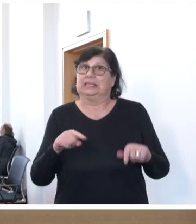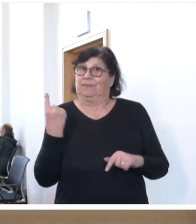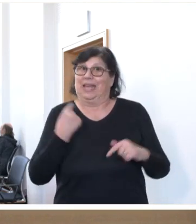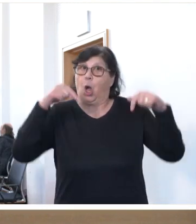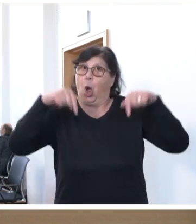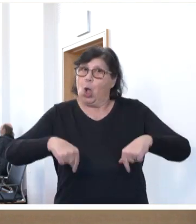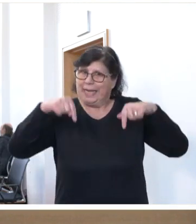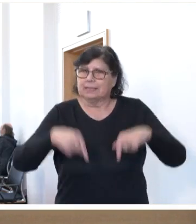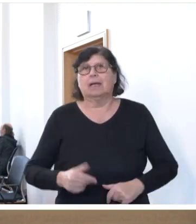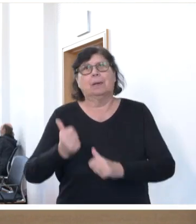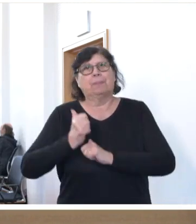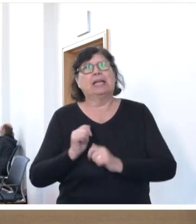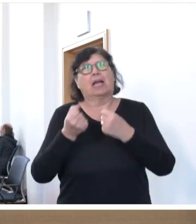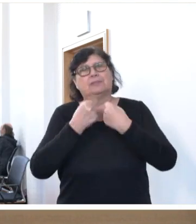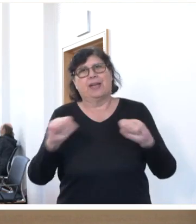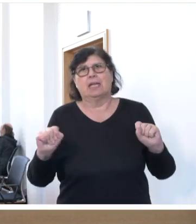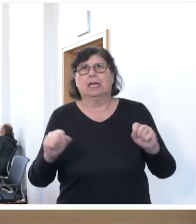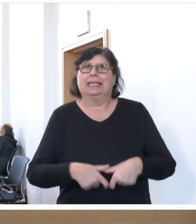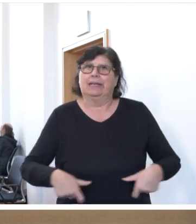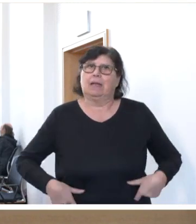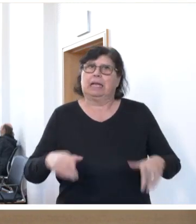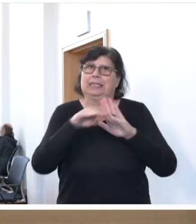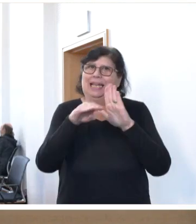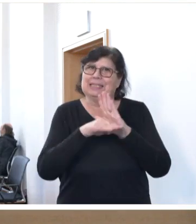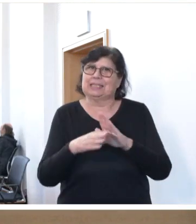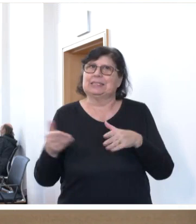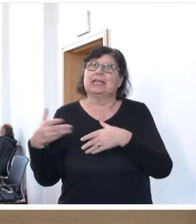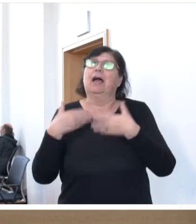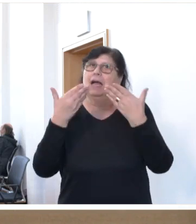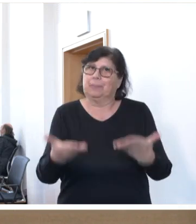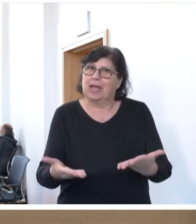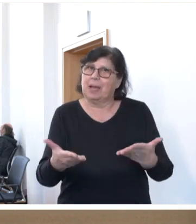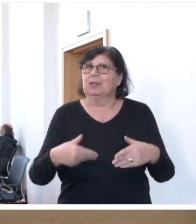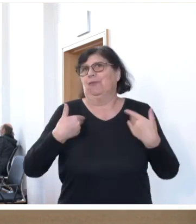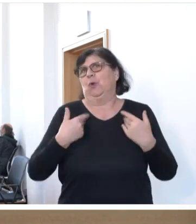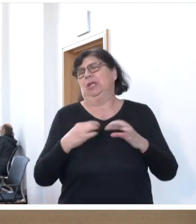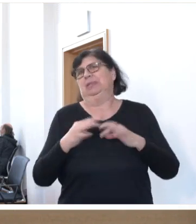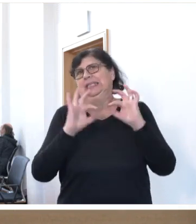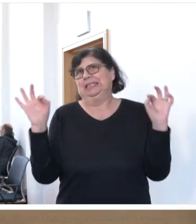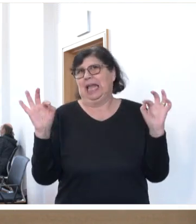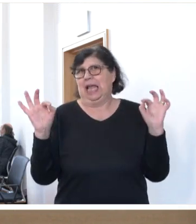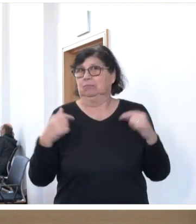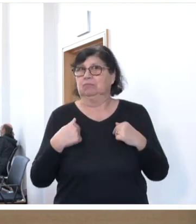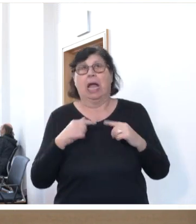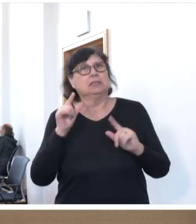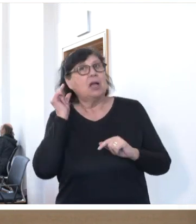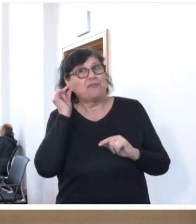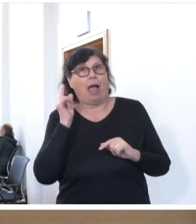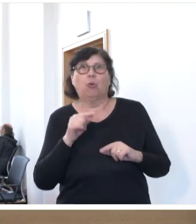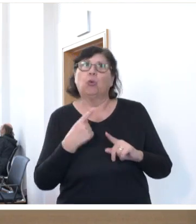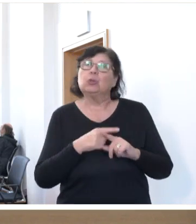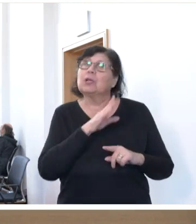Heute das beitragsfreie Kita-Gesetz einbringen, freut mich sehr und ist mir als Frau und Mama